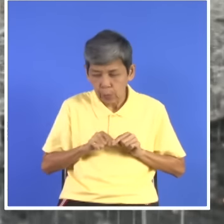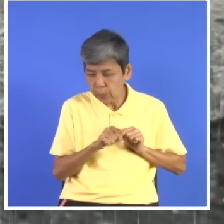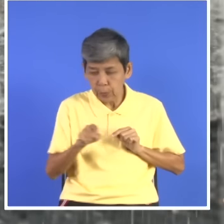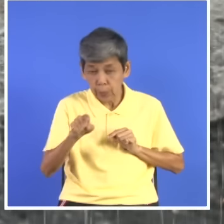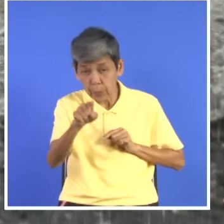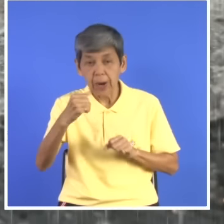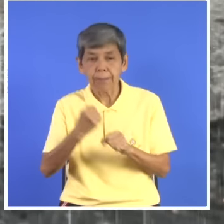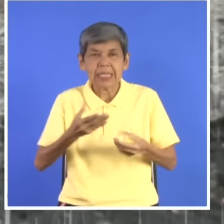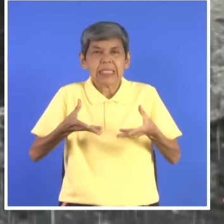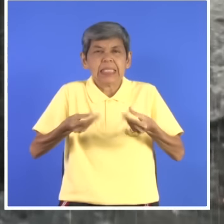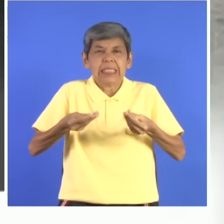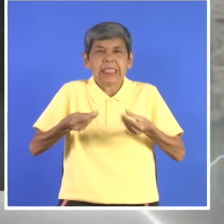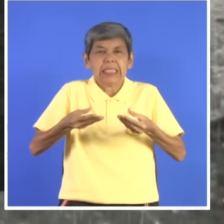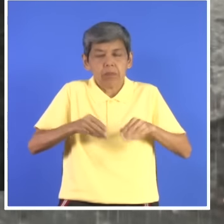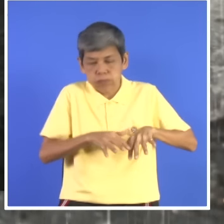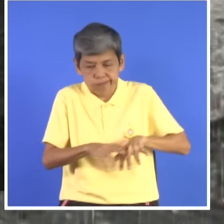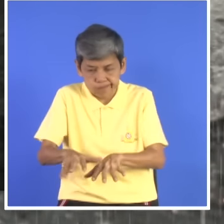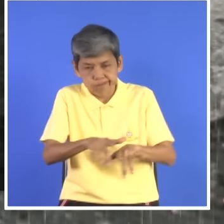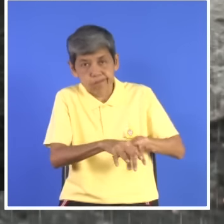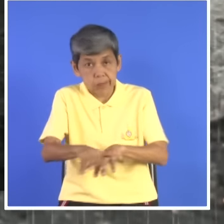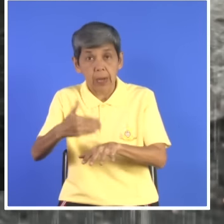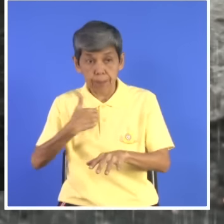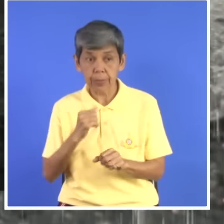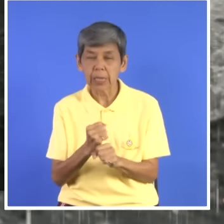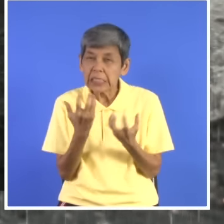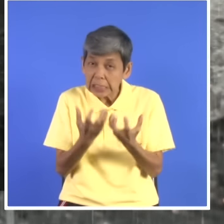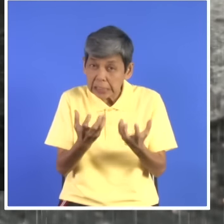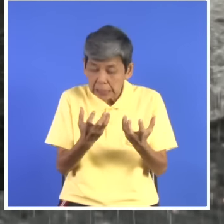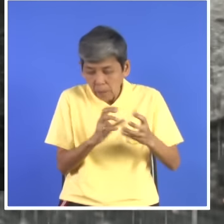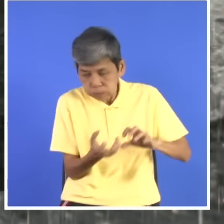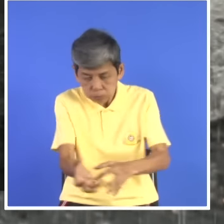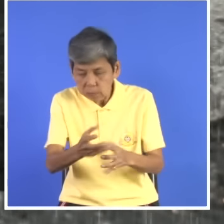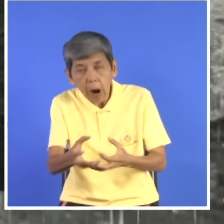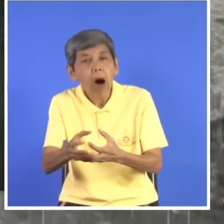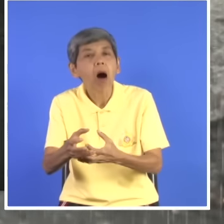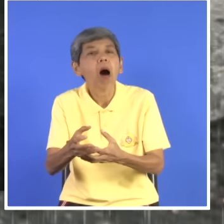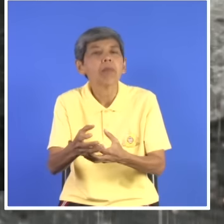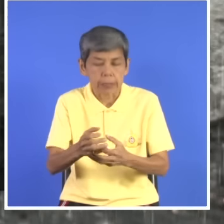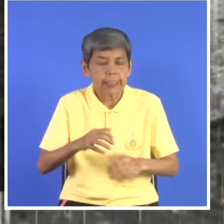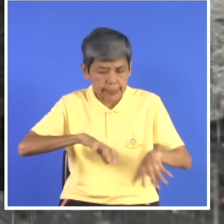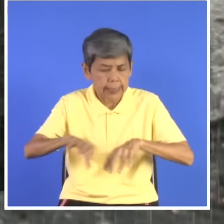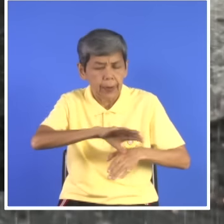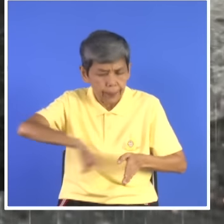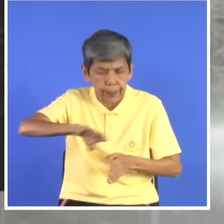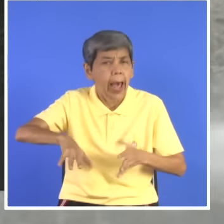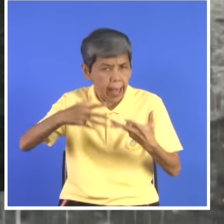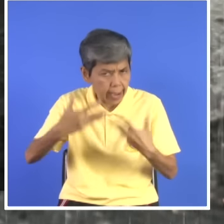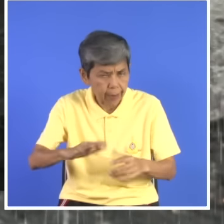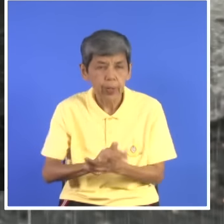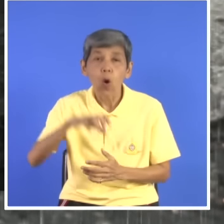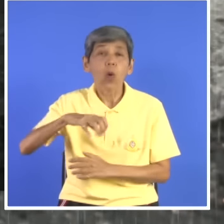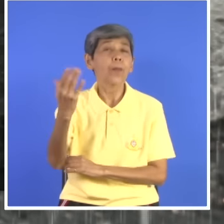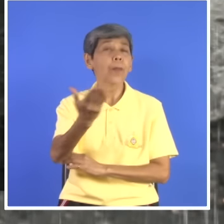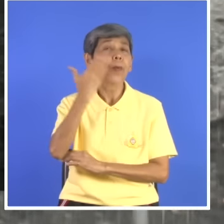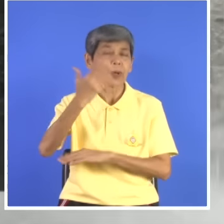มีดินสไลด์นะครับหล่นลงมานะครับทำให้ก้อนหินขนาดใหญ่เนี่ยขวางเส้นทางซึ่งเขาก็เคลียร์แล้วนี่นะครับทางกรมอุตุเนี่ย